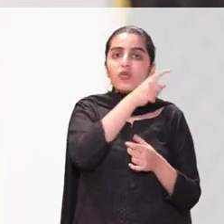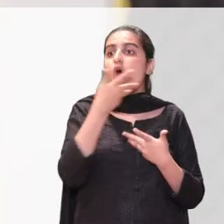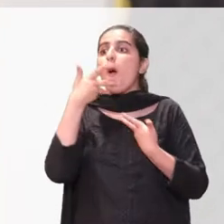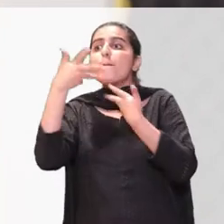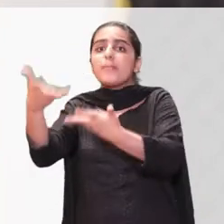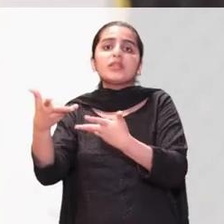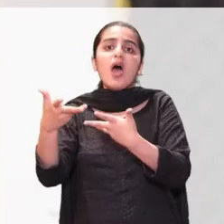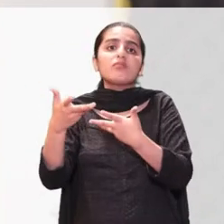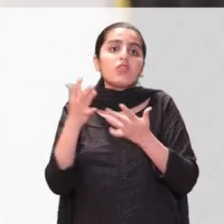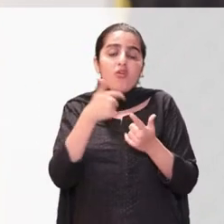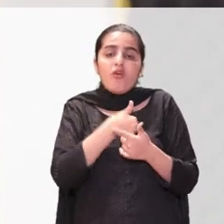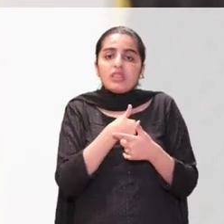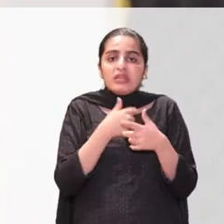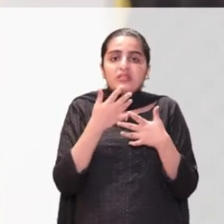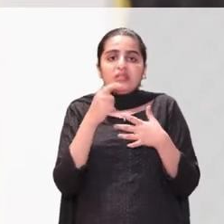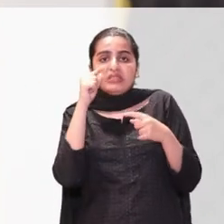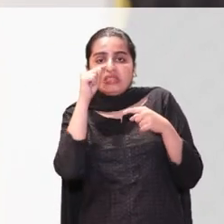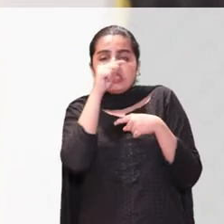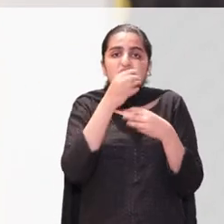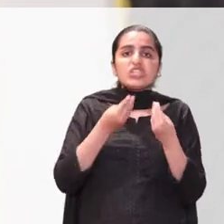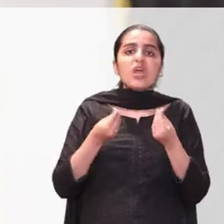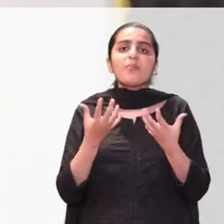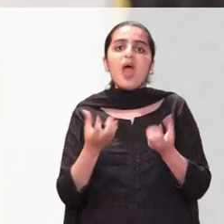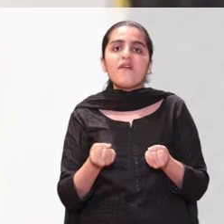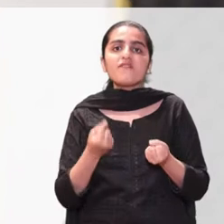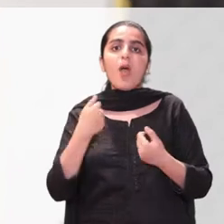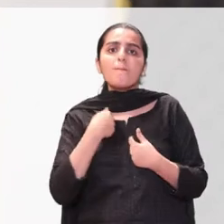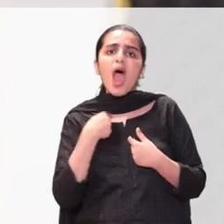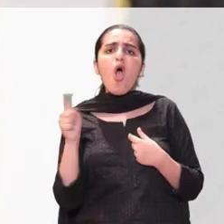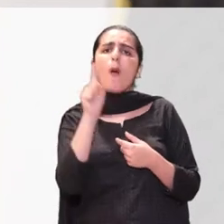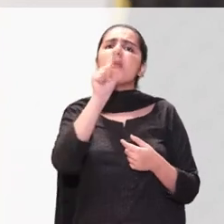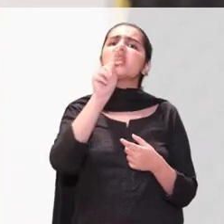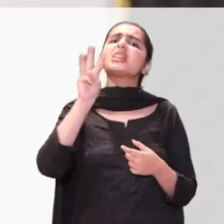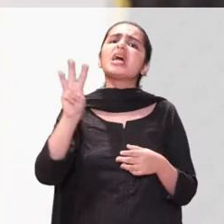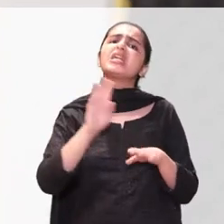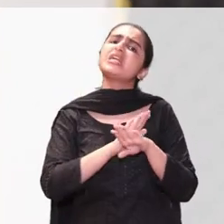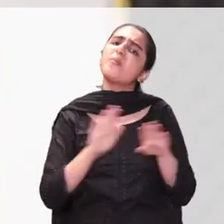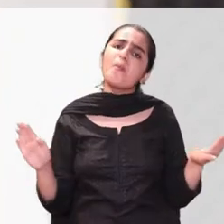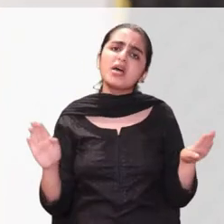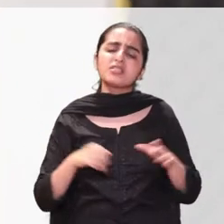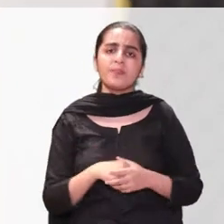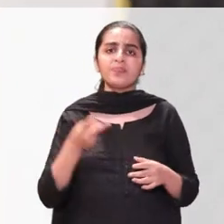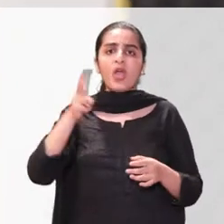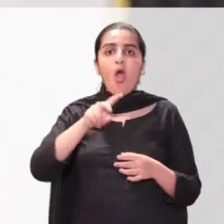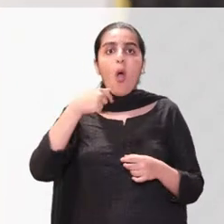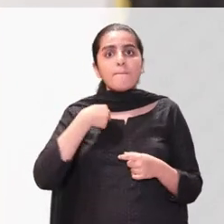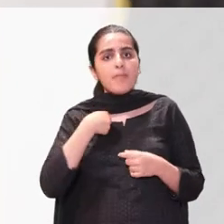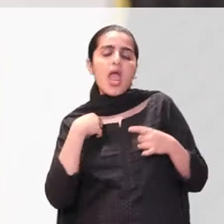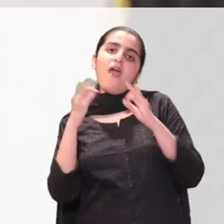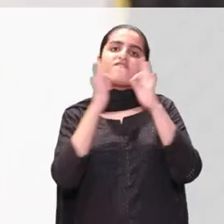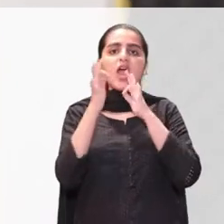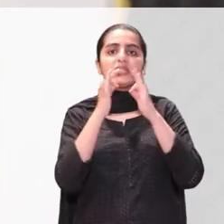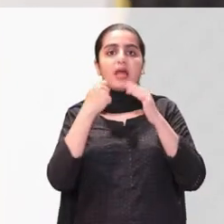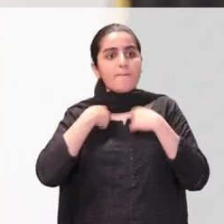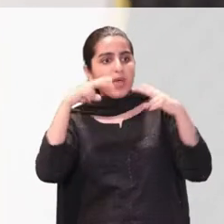पा रही थी कि उसके साथ क्या हुआ है वह सॉफ्ट बनी थी डायन उस जस्ट लाइक पति शोल्ड डिसाइड के